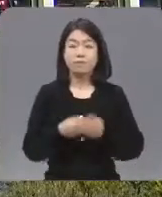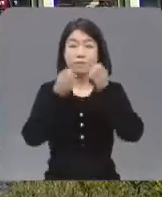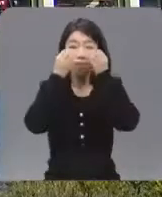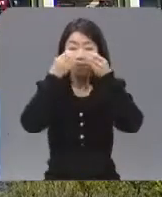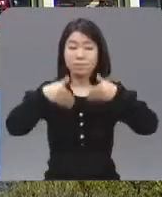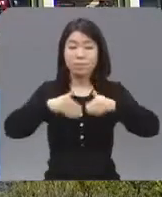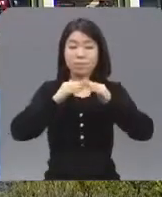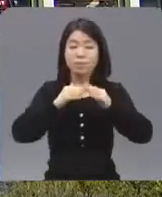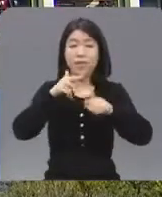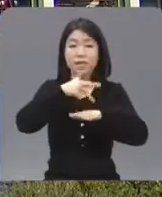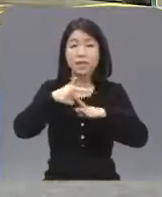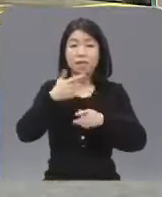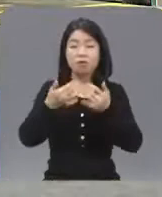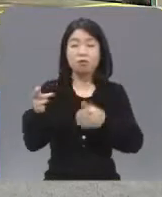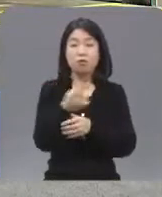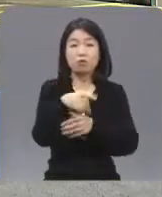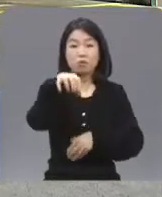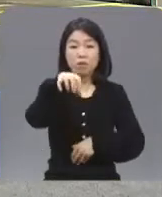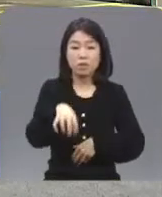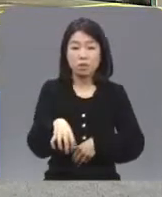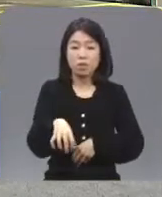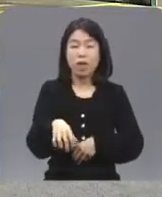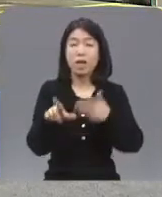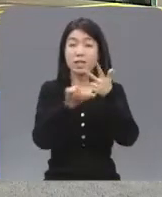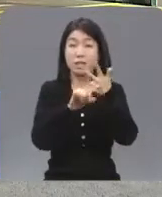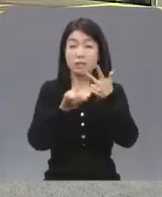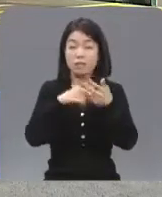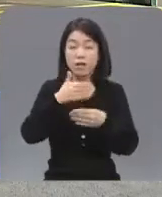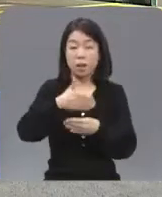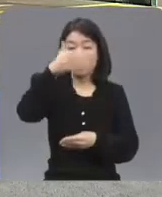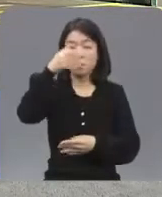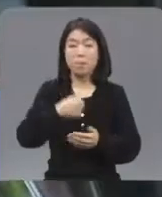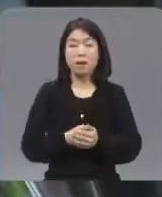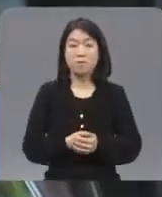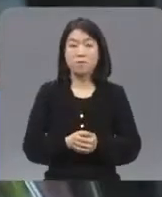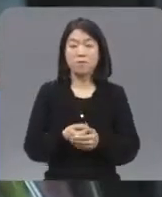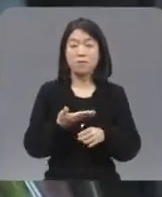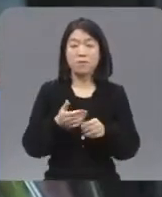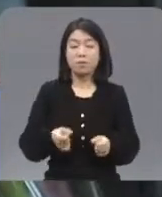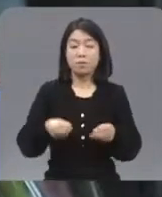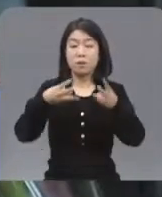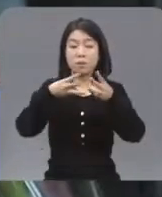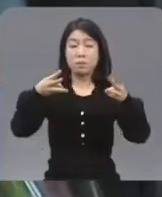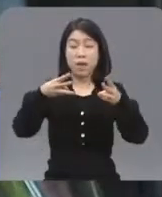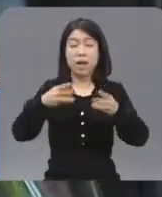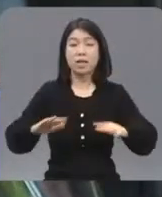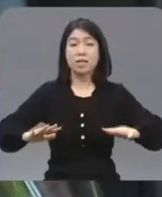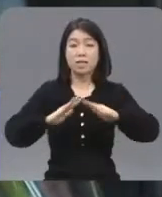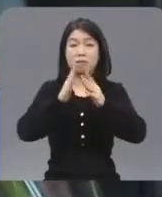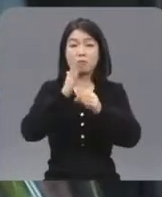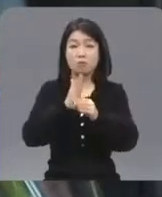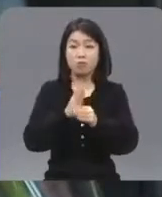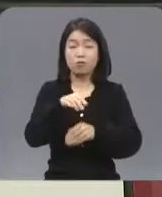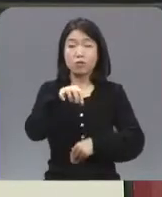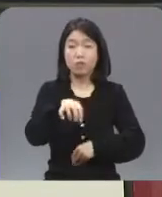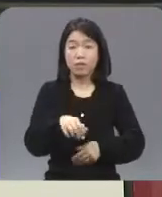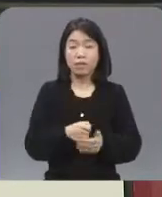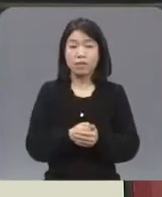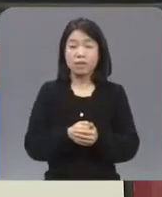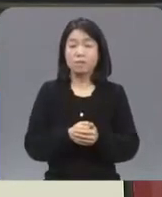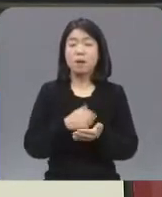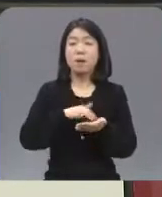신설되는 진도소방서가 오는 7월 진도 포산리에 개청합니다. 지상 3층 규모로 신축 중인 진도소방서에는